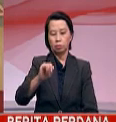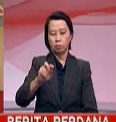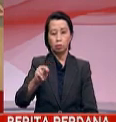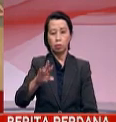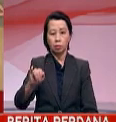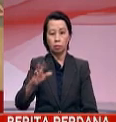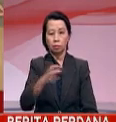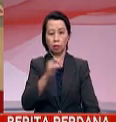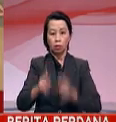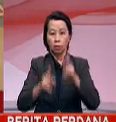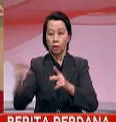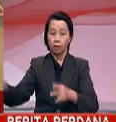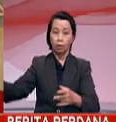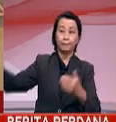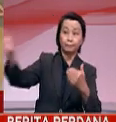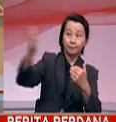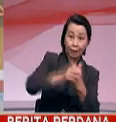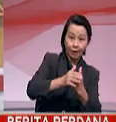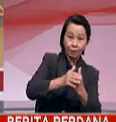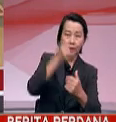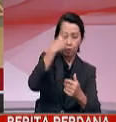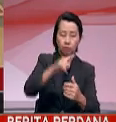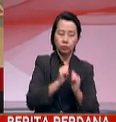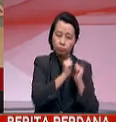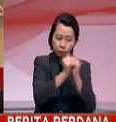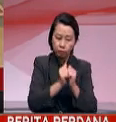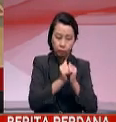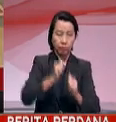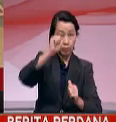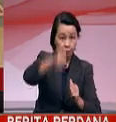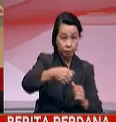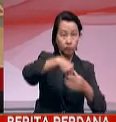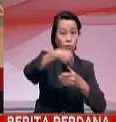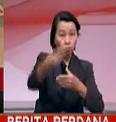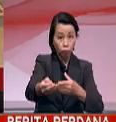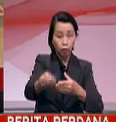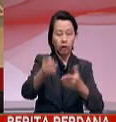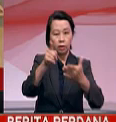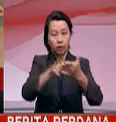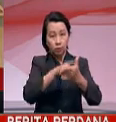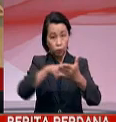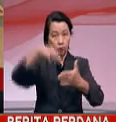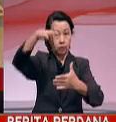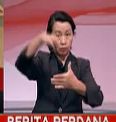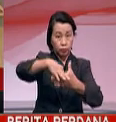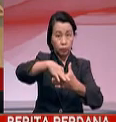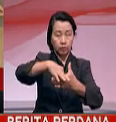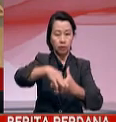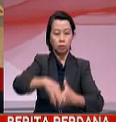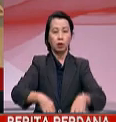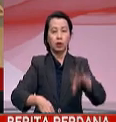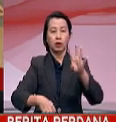anak perantauan untuk sama-sama esok keluar mengundi. Pada